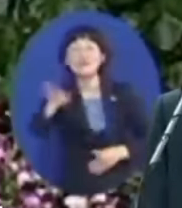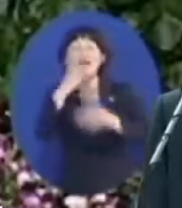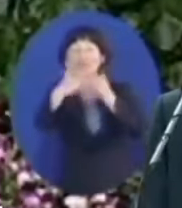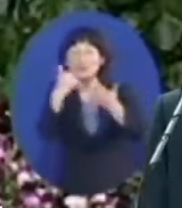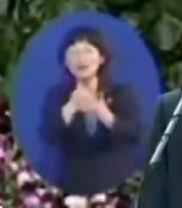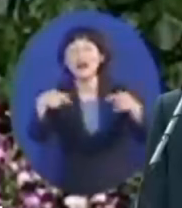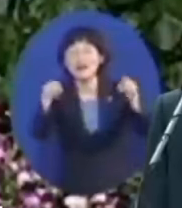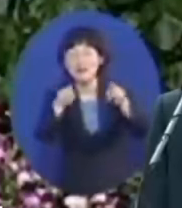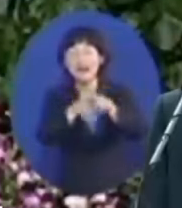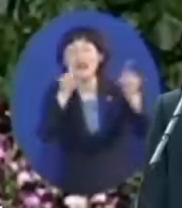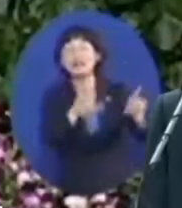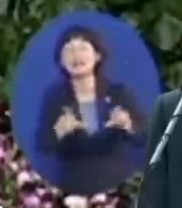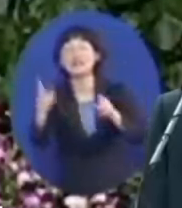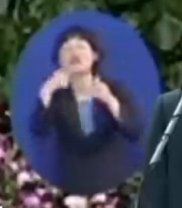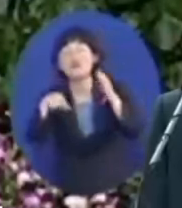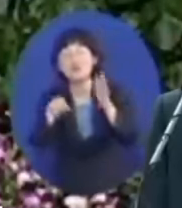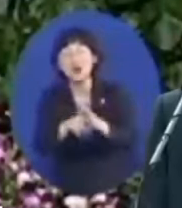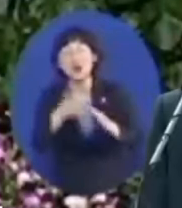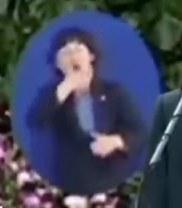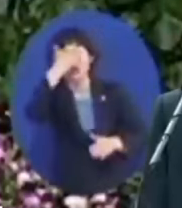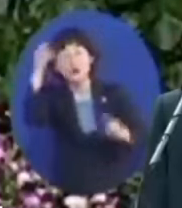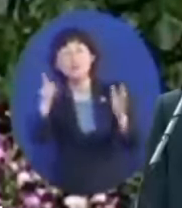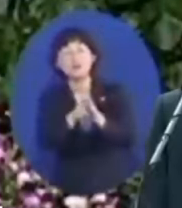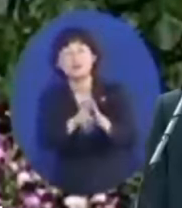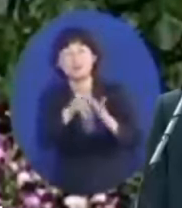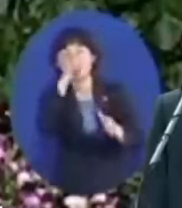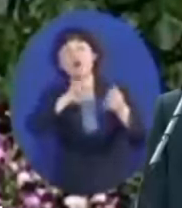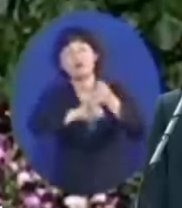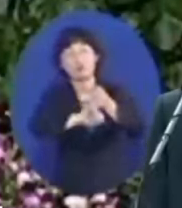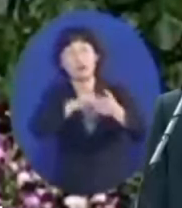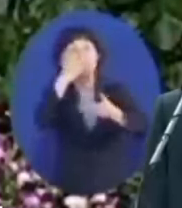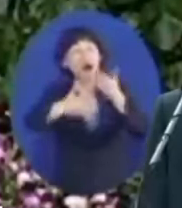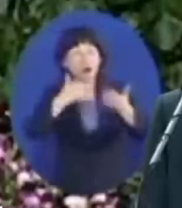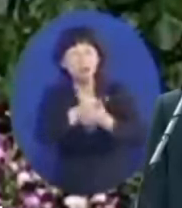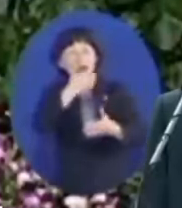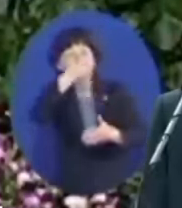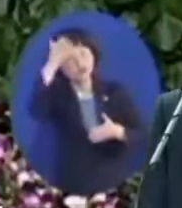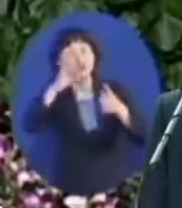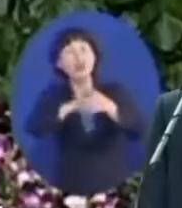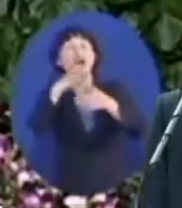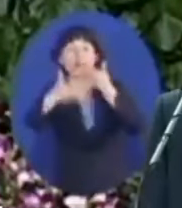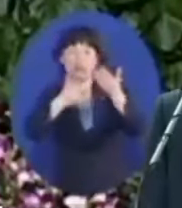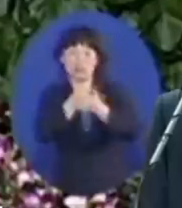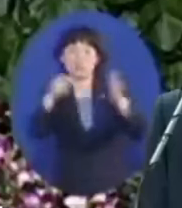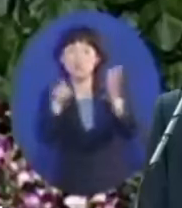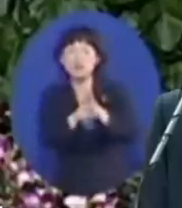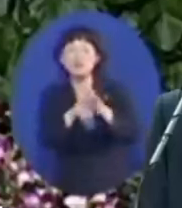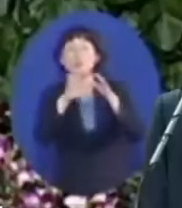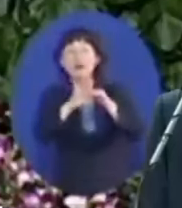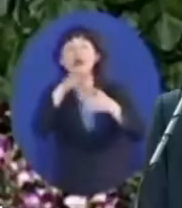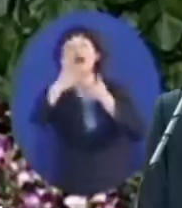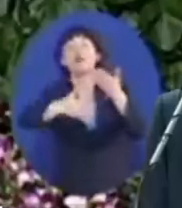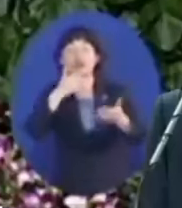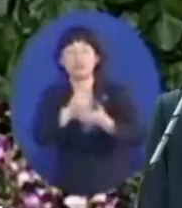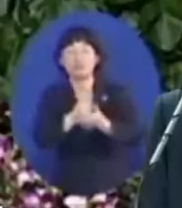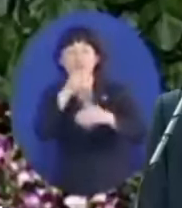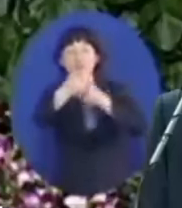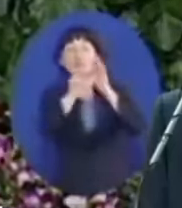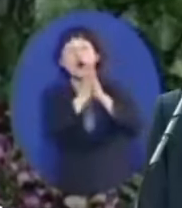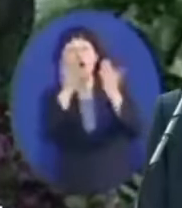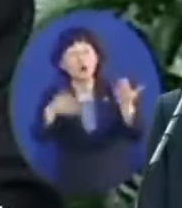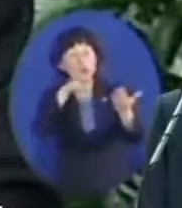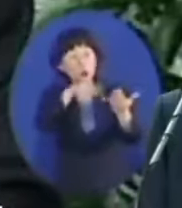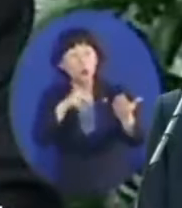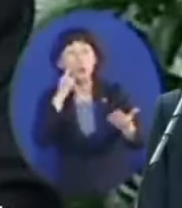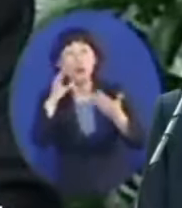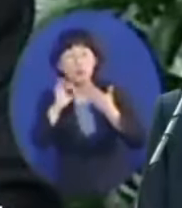함께 살기 위해서는 꿈과 믿음이 있어야 하는 것입니다. 하나님은 꿈의 하나님이요 믿음의 하나님인 것입니다. 성경에는 꿈이